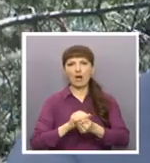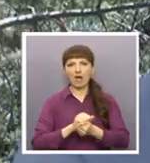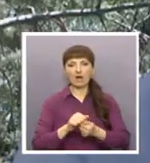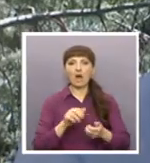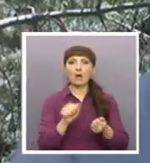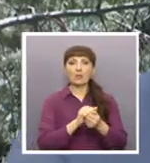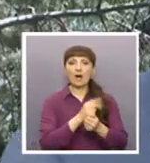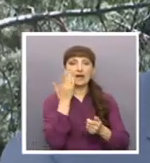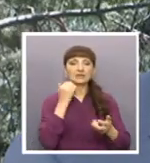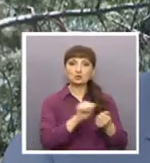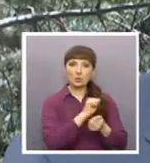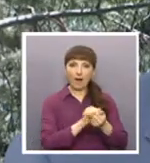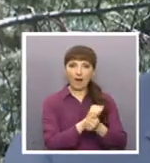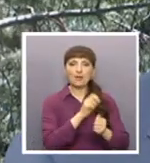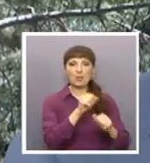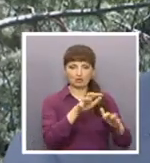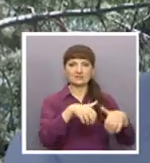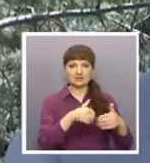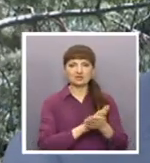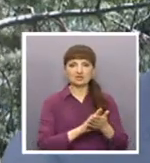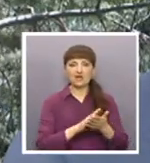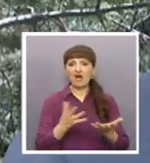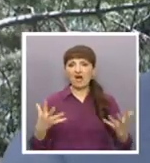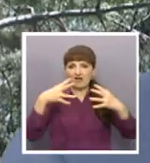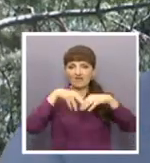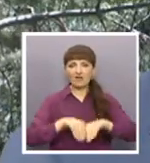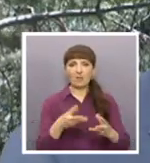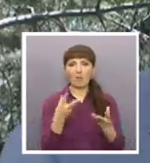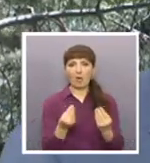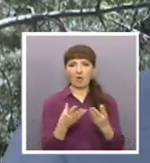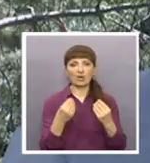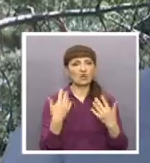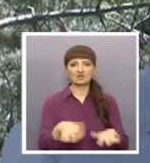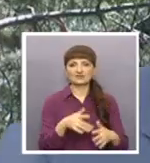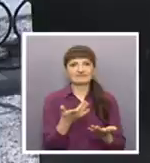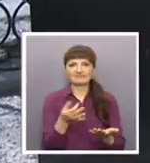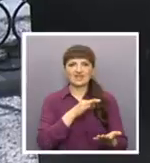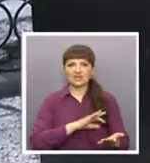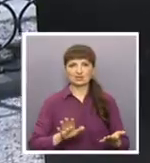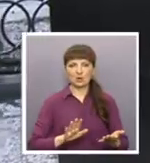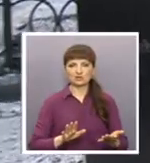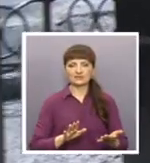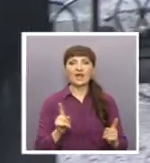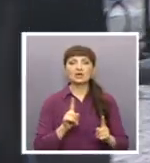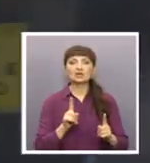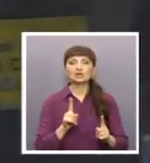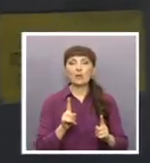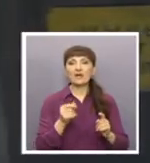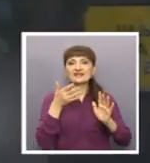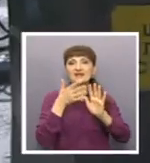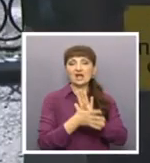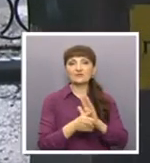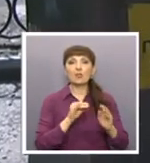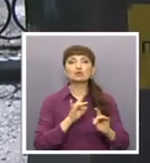ценность тогда, когда она сухая. Если она перемешивается с домашними бытовыми отходами, она становится мокрой, соответственно, теряет свою материальную ценность. Чтобы не растрачивать понапрасну